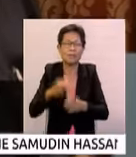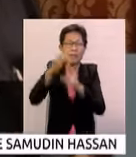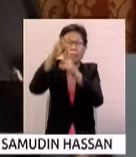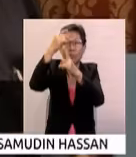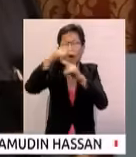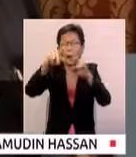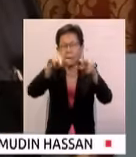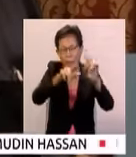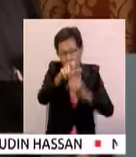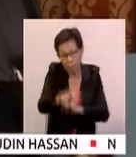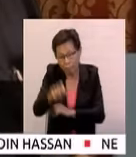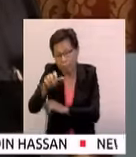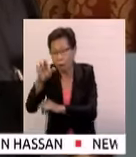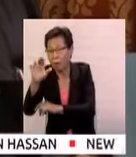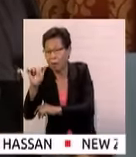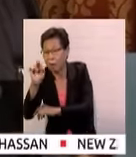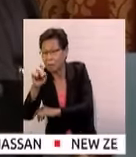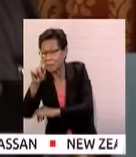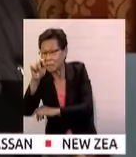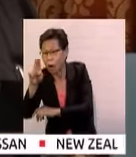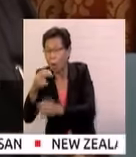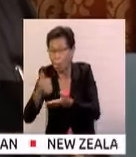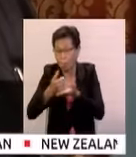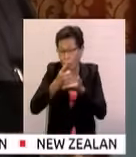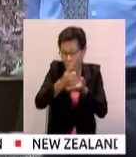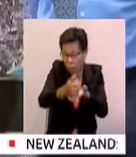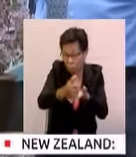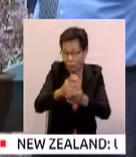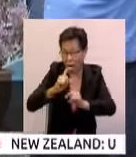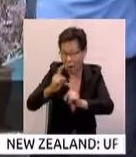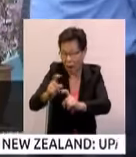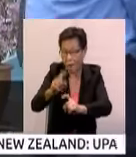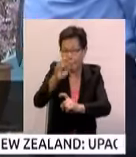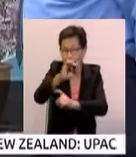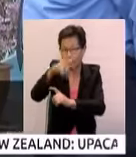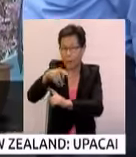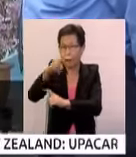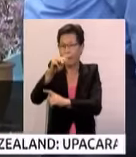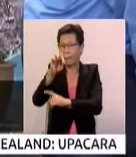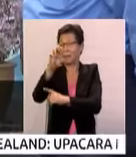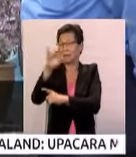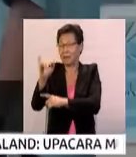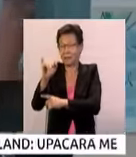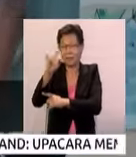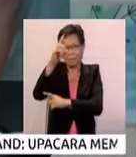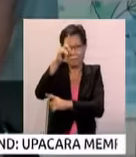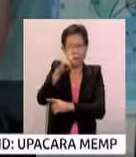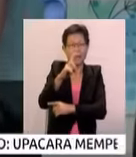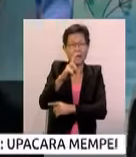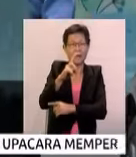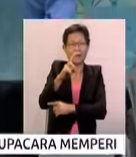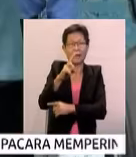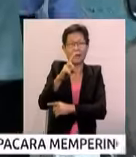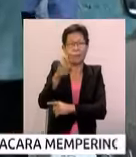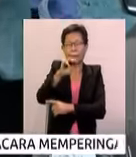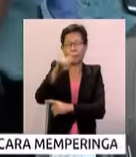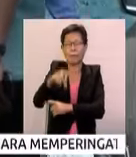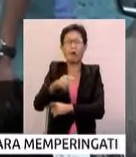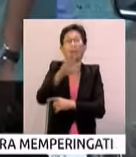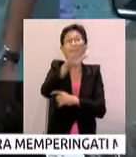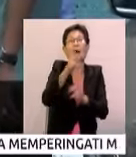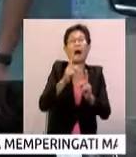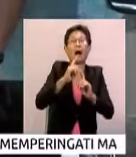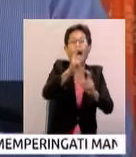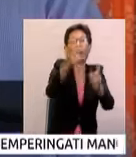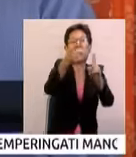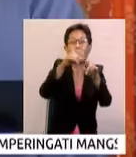bagi penduduk rantau, apabila bantuan itu disampaikan Ahli Parlimen Miri, Dr. Marka Tuyu King, kepada 5 buah